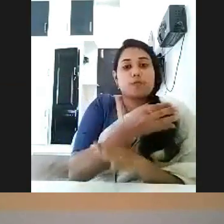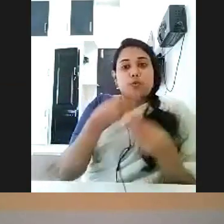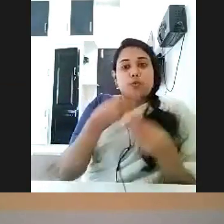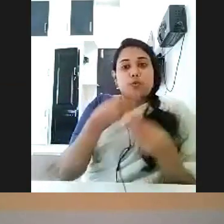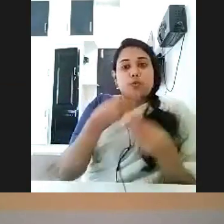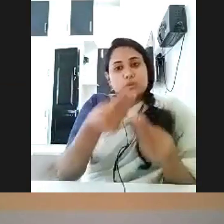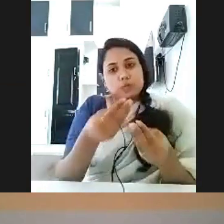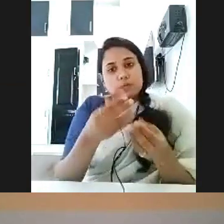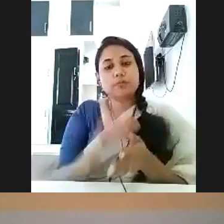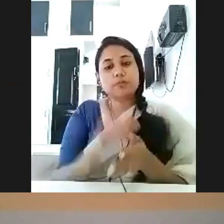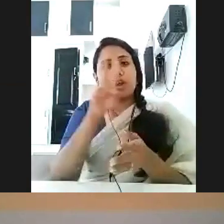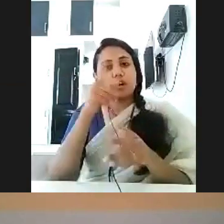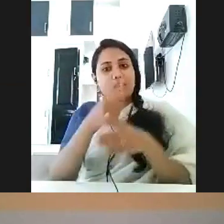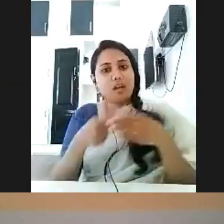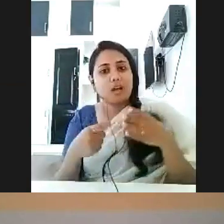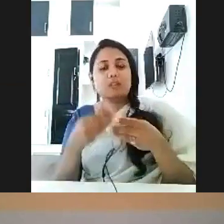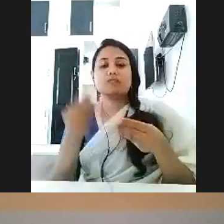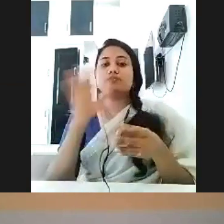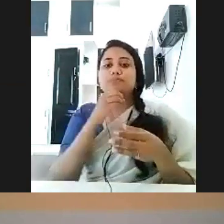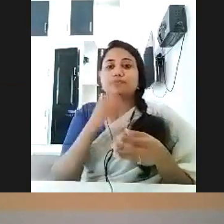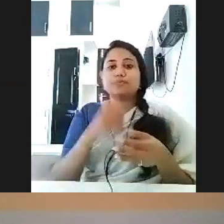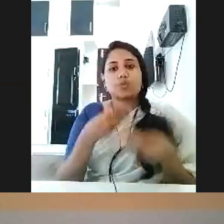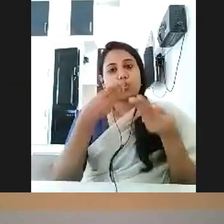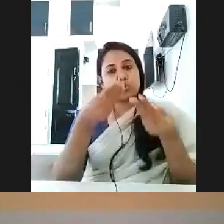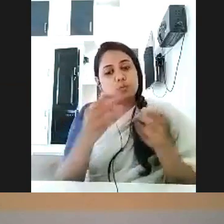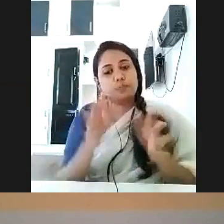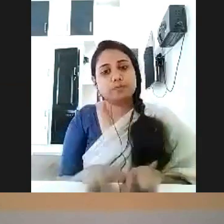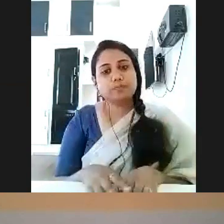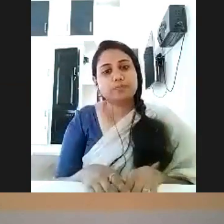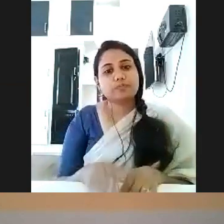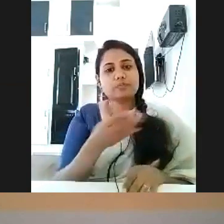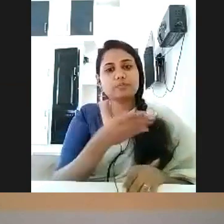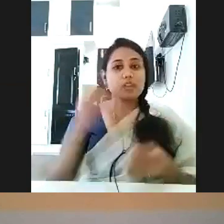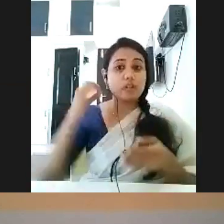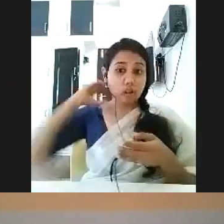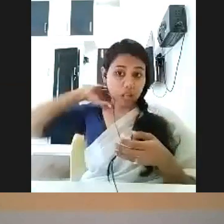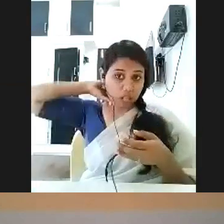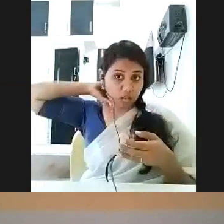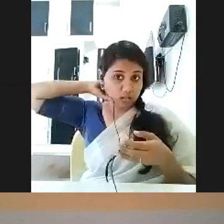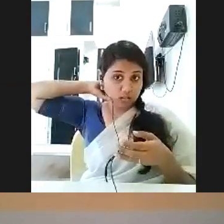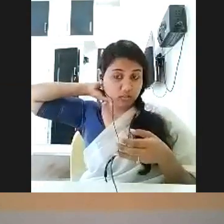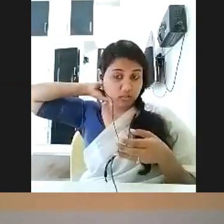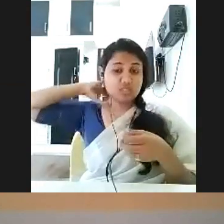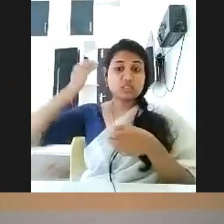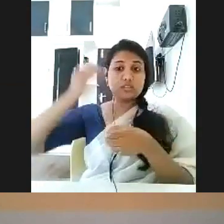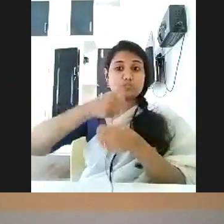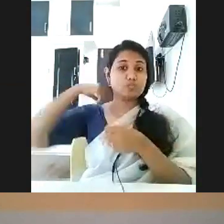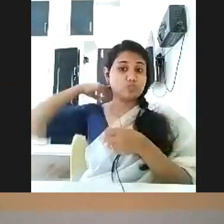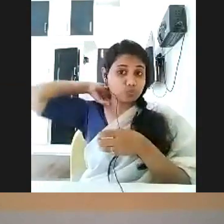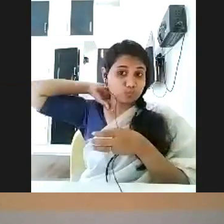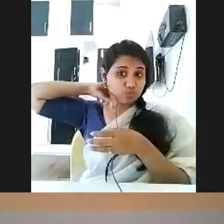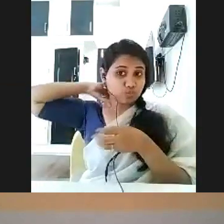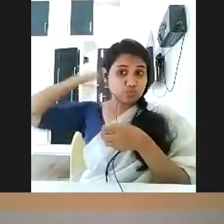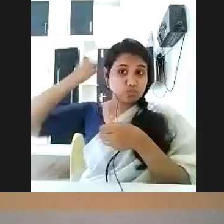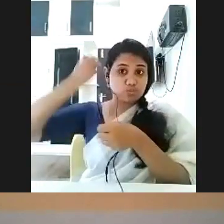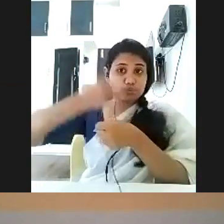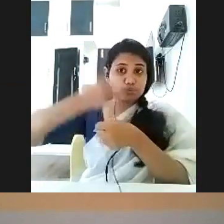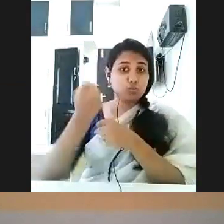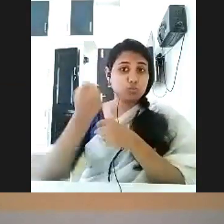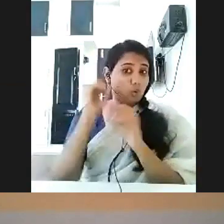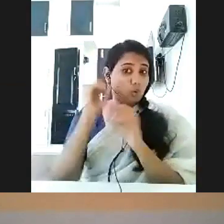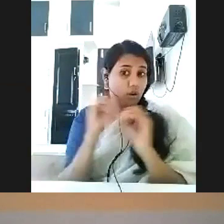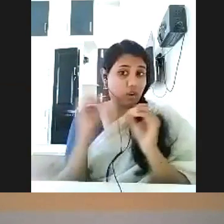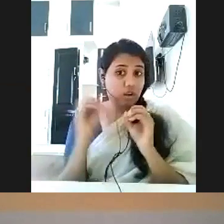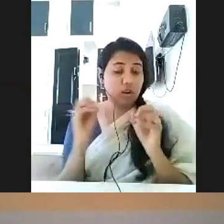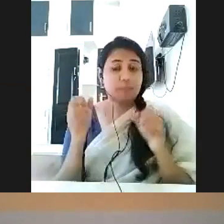തന്നെ കൊടുക്കാൻ പറ്റിയായിരുന്നു. അപ്പൊ ഈ 2 കുട്ടികളും കഴുത്തും പോലും ഉറക്കാത്തൊരു കുട്ടിയായിരുന്നു. 2 കുട്ടികളുടെ കഴുത്തുറച്ചിട്ടുണ്ട്. പിടിച്ചിരുത്തിയാൽ